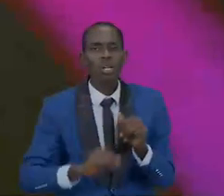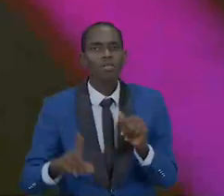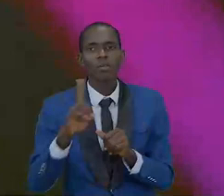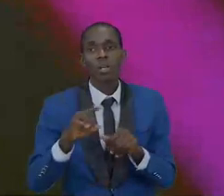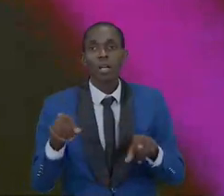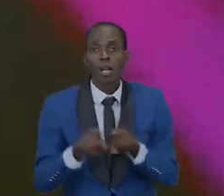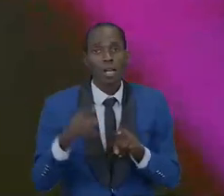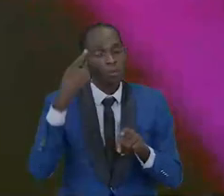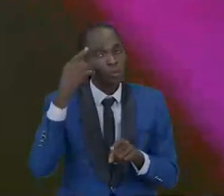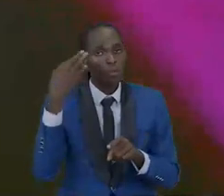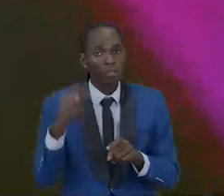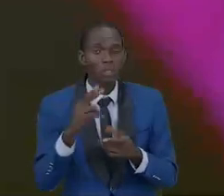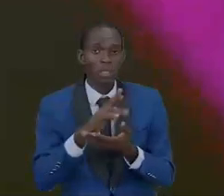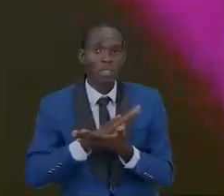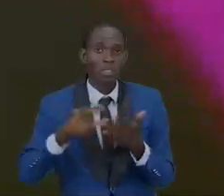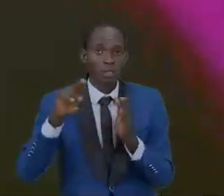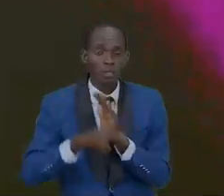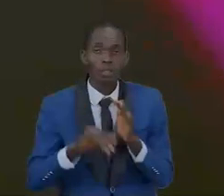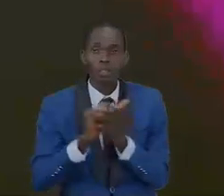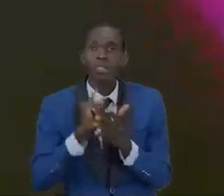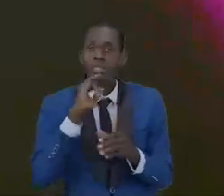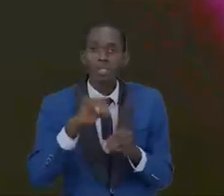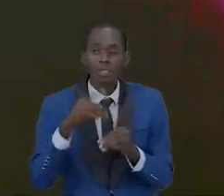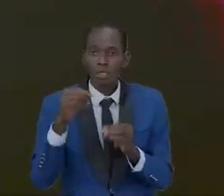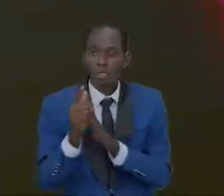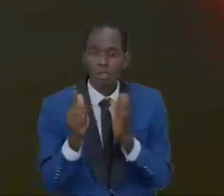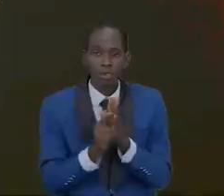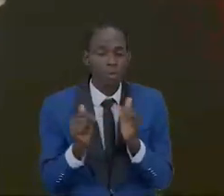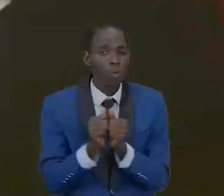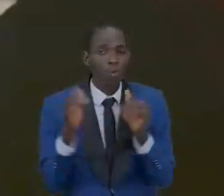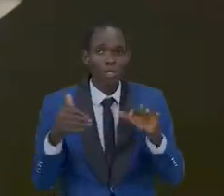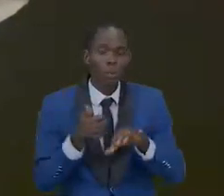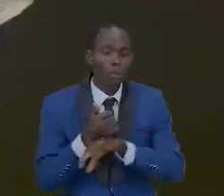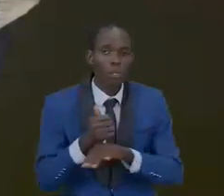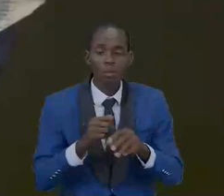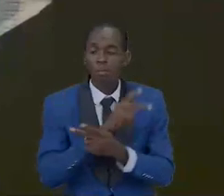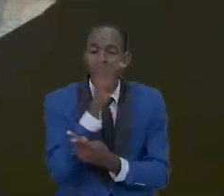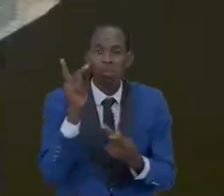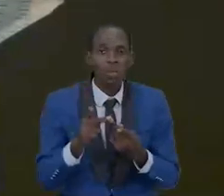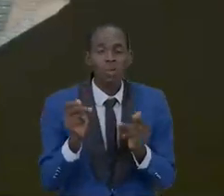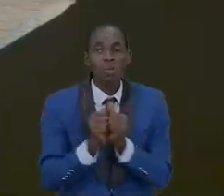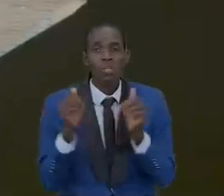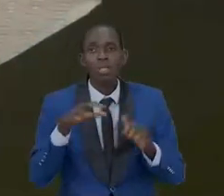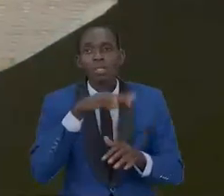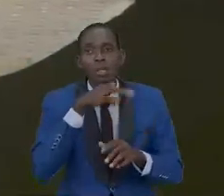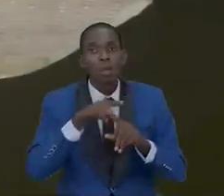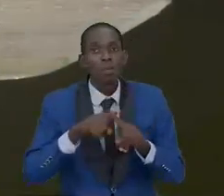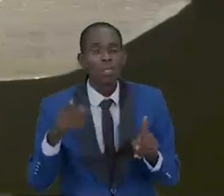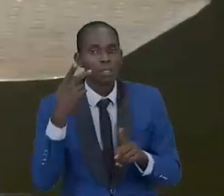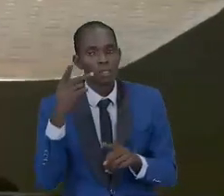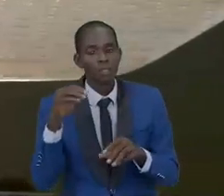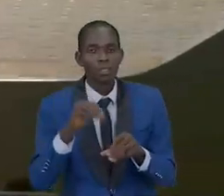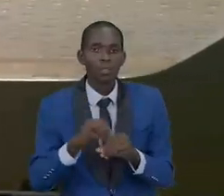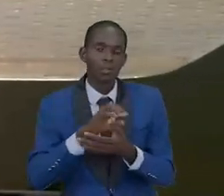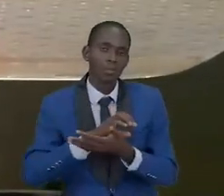que la justice de la loi il était irréprochable aux yeux la loi vous voyez le verset 7